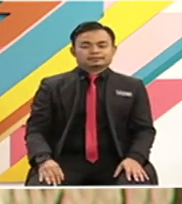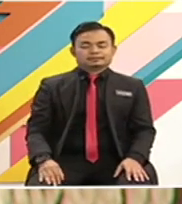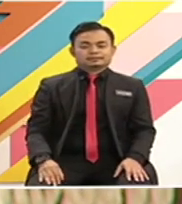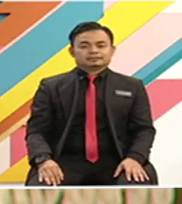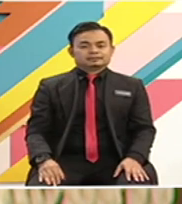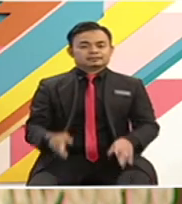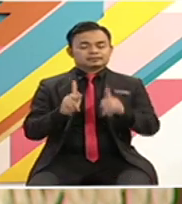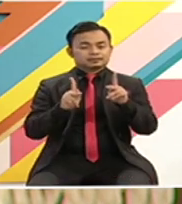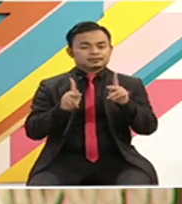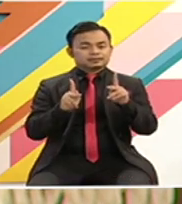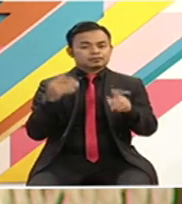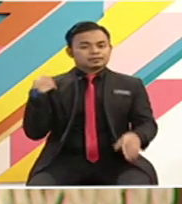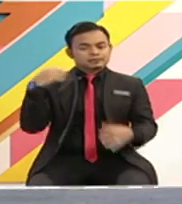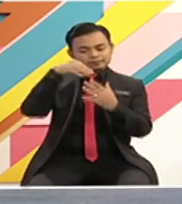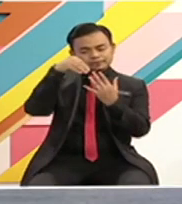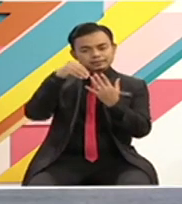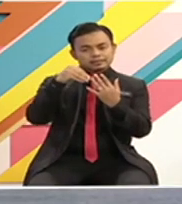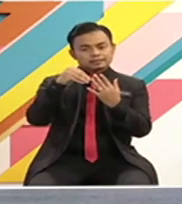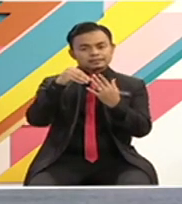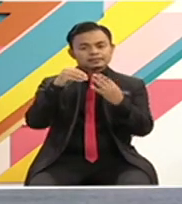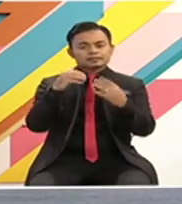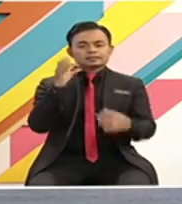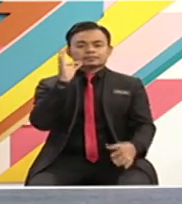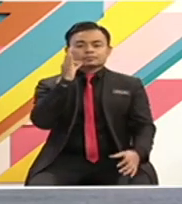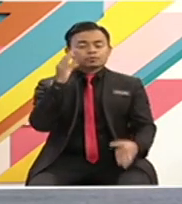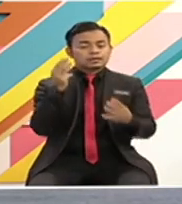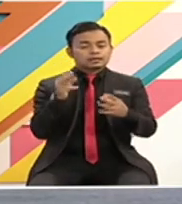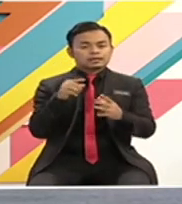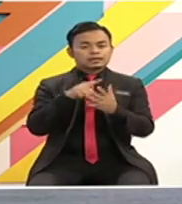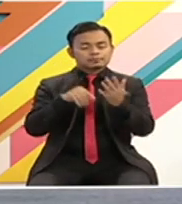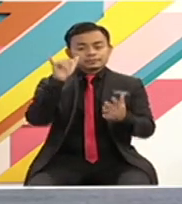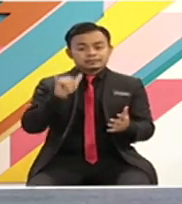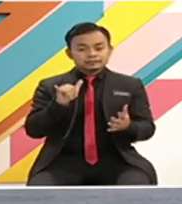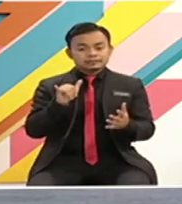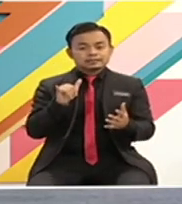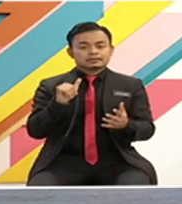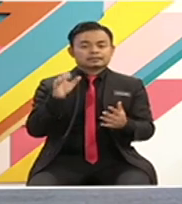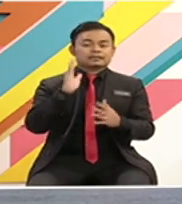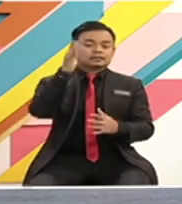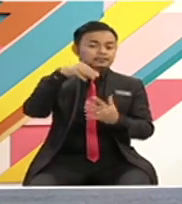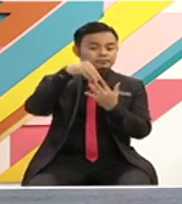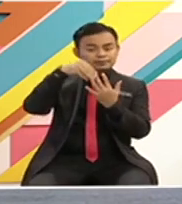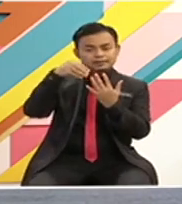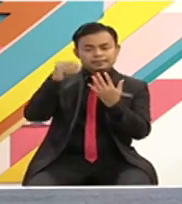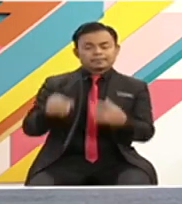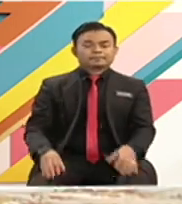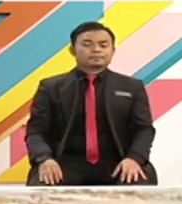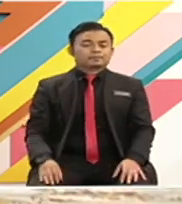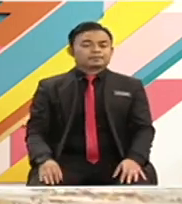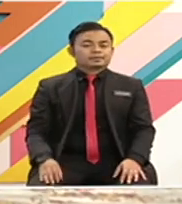kalau dilihat dia Gua atuh yasyfik akan pilih sebenarnya sebab disebabkan buah urine tuh match Hai